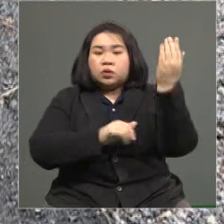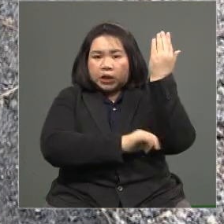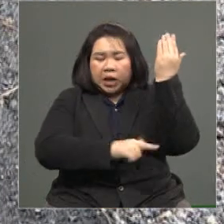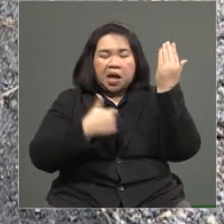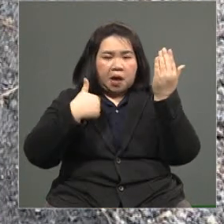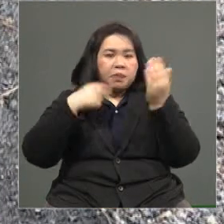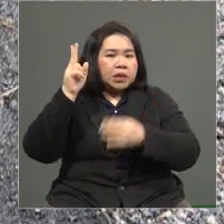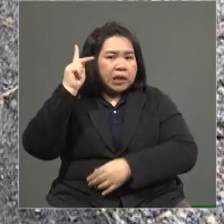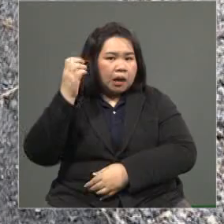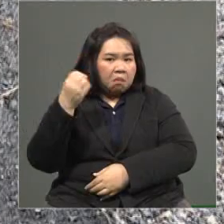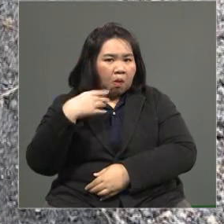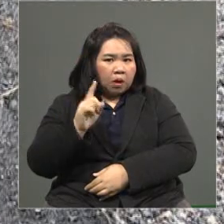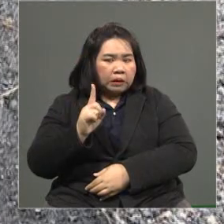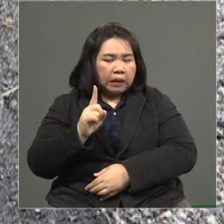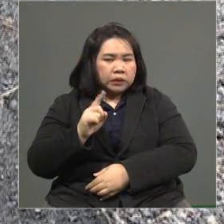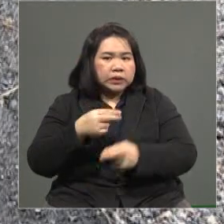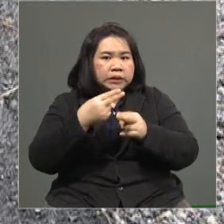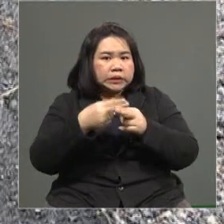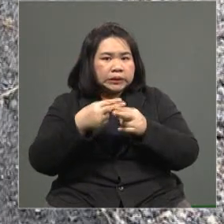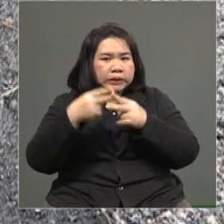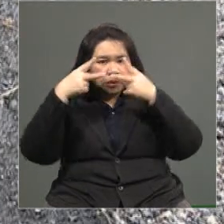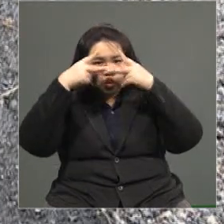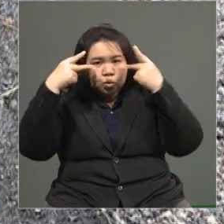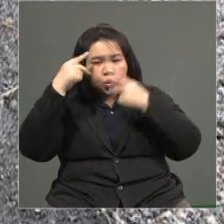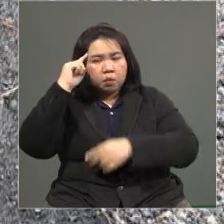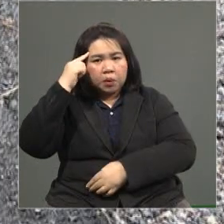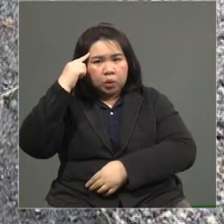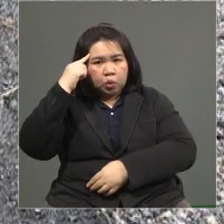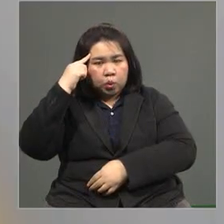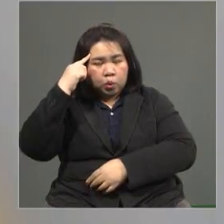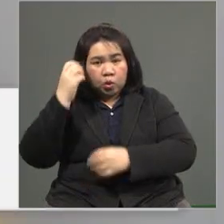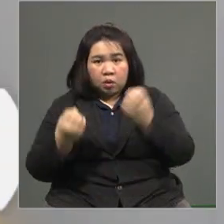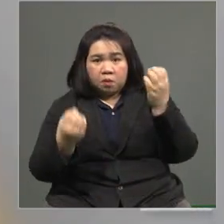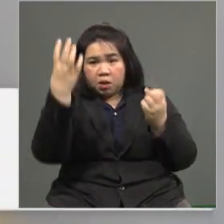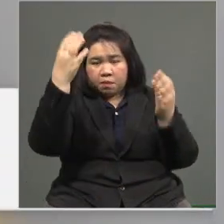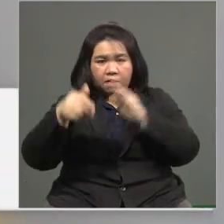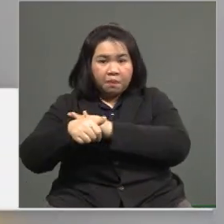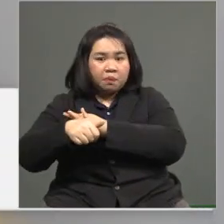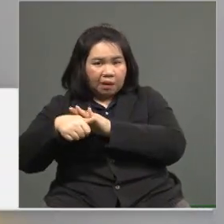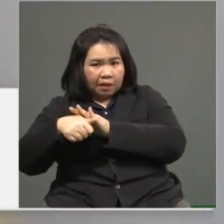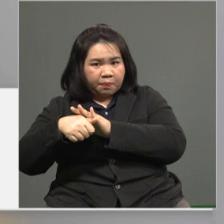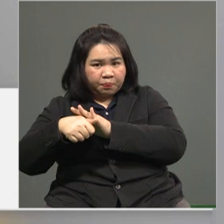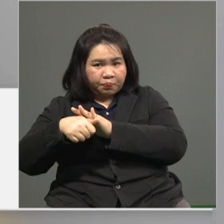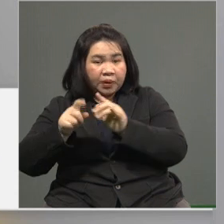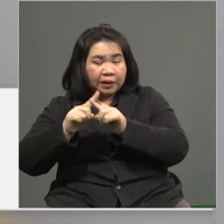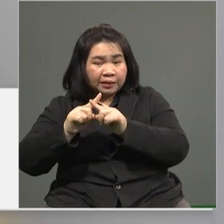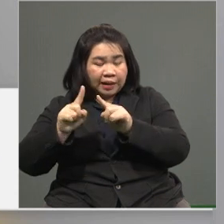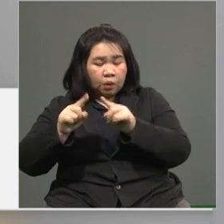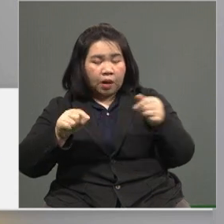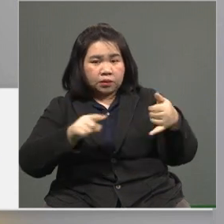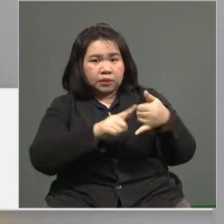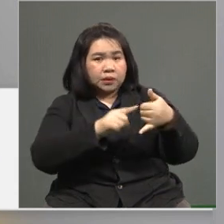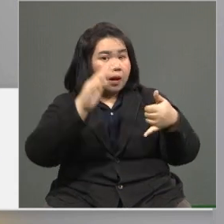รับแจ้งว่าเกิดเหตุคนร้ายไม่ทราบชื่อสกุลนะครับซุ่มยิงจ่า10ิเอกอมัดและตู